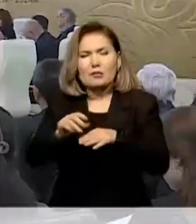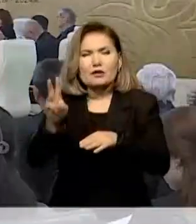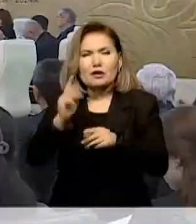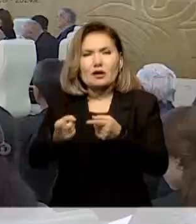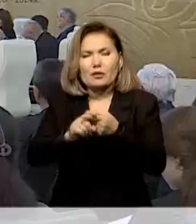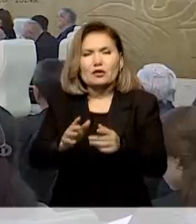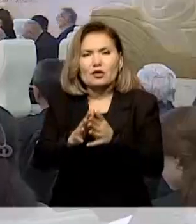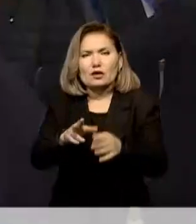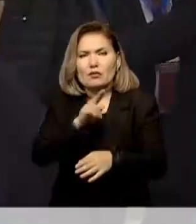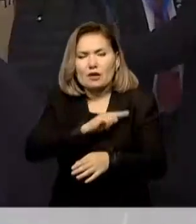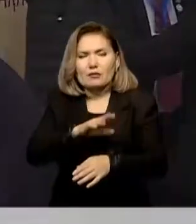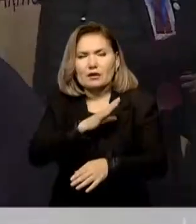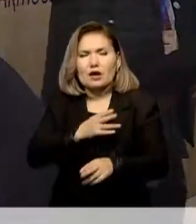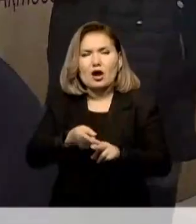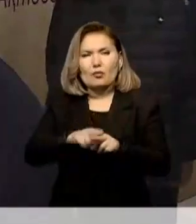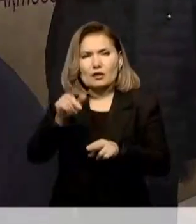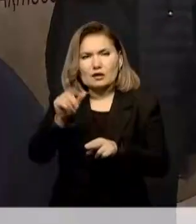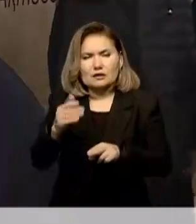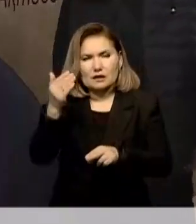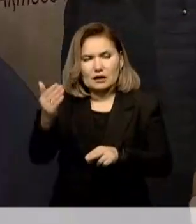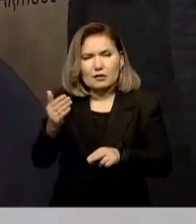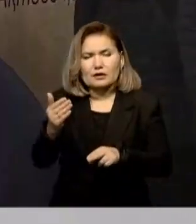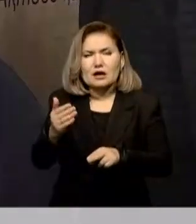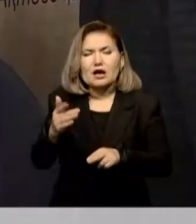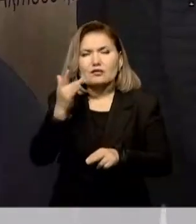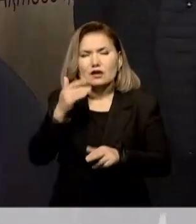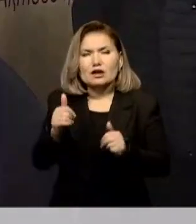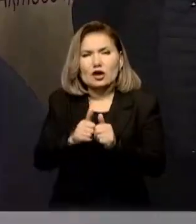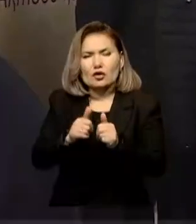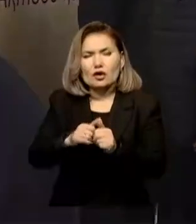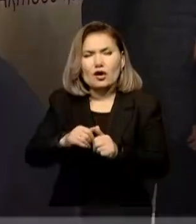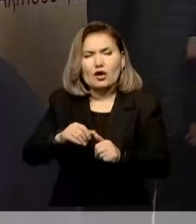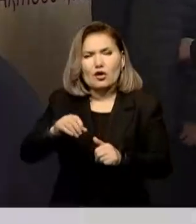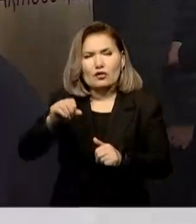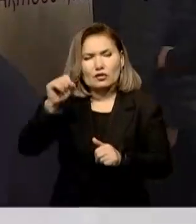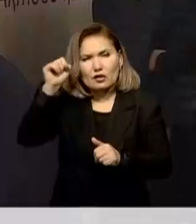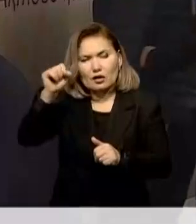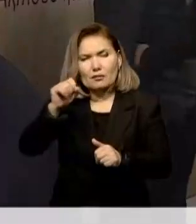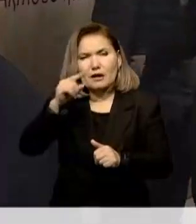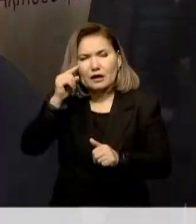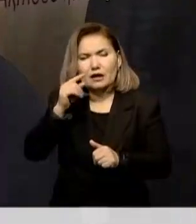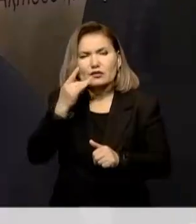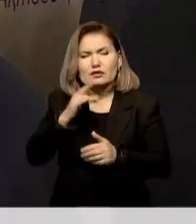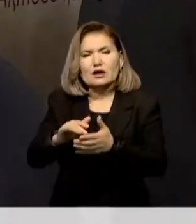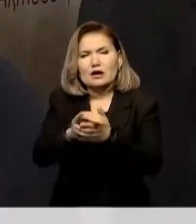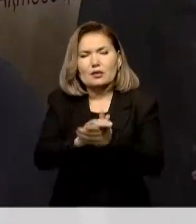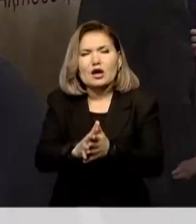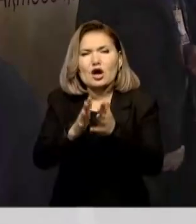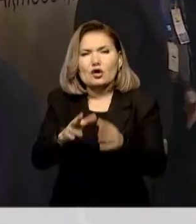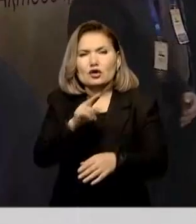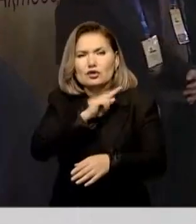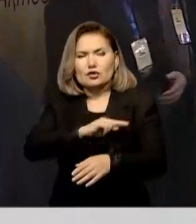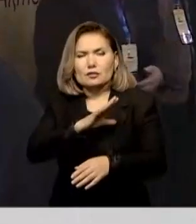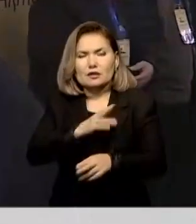орнатуға үлкен мән берді. Бұл кісі кәдімгі іргелес, көршілес елдермен түбі бір түркі жұртымен қарым-қатынаста да үлкен рөл атқарған